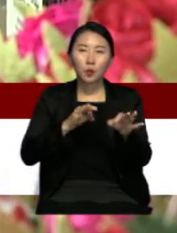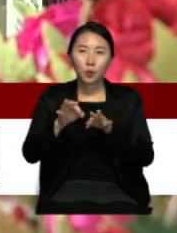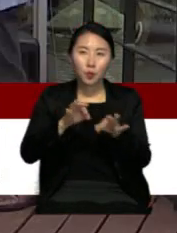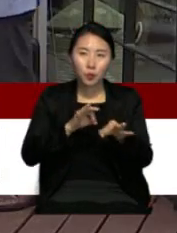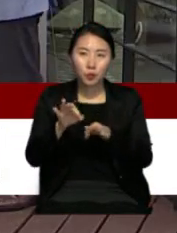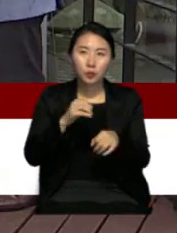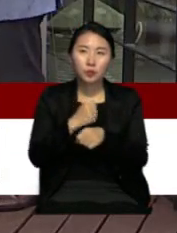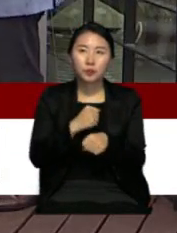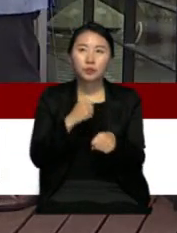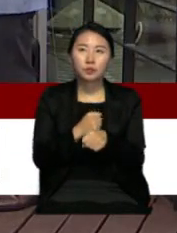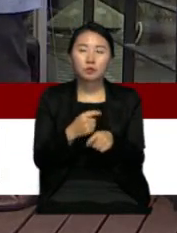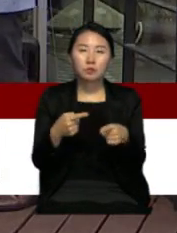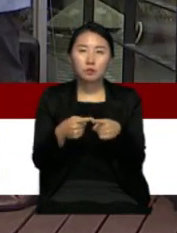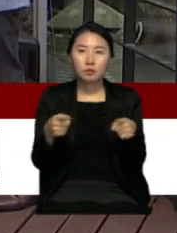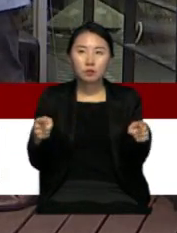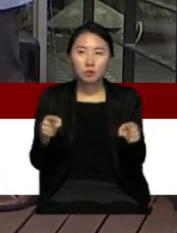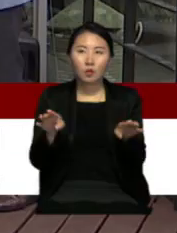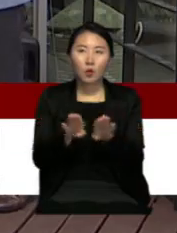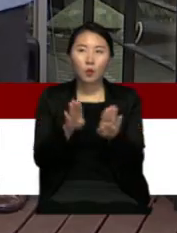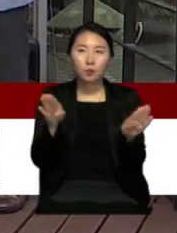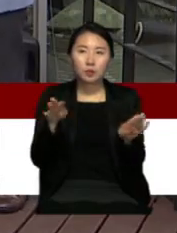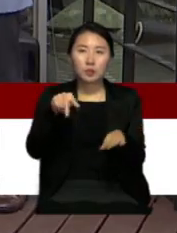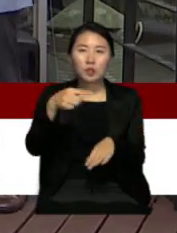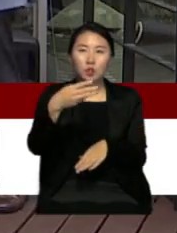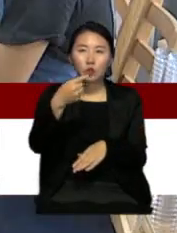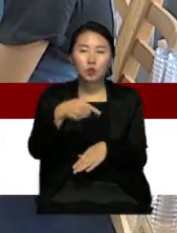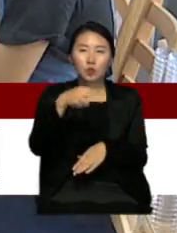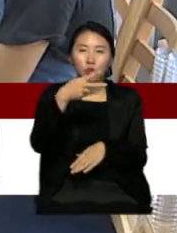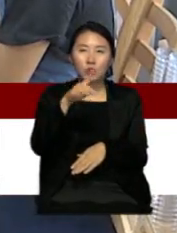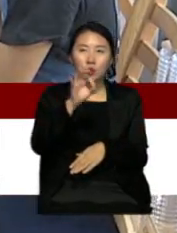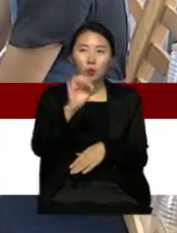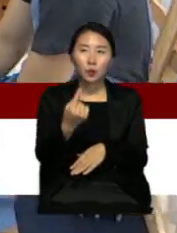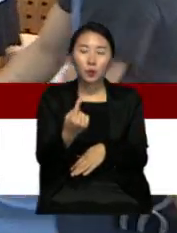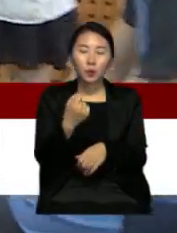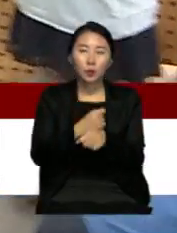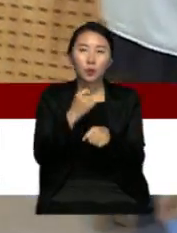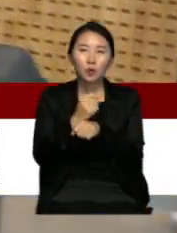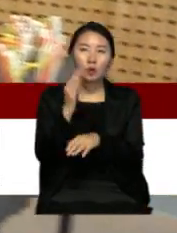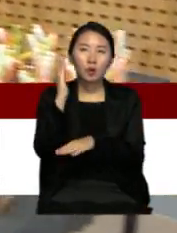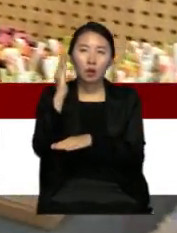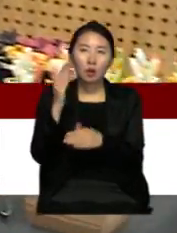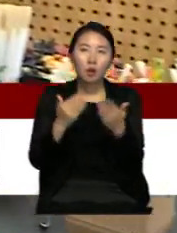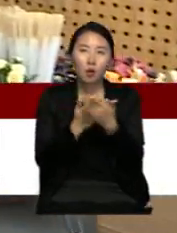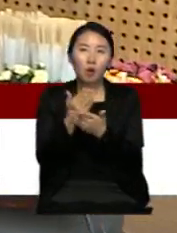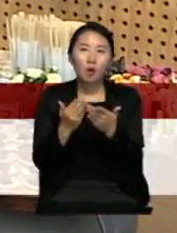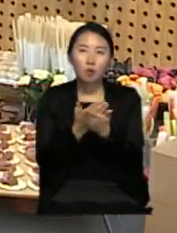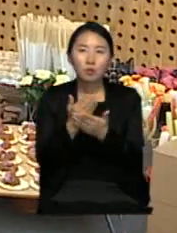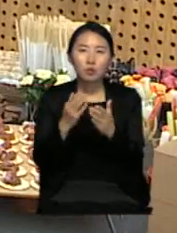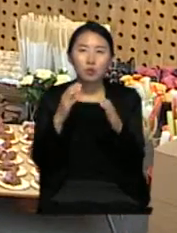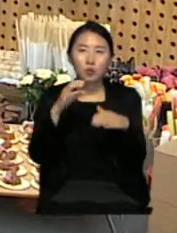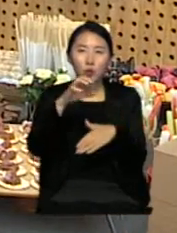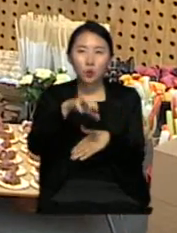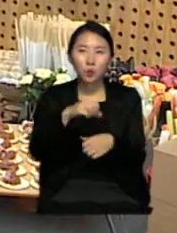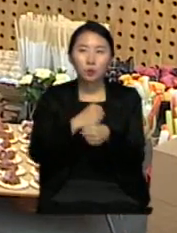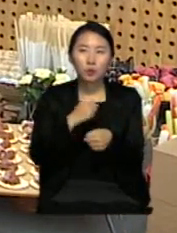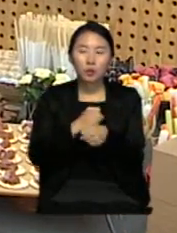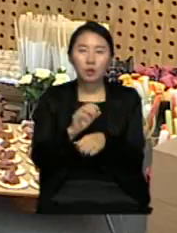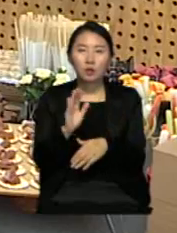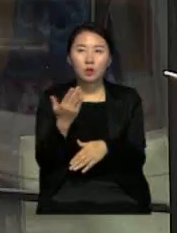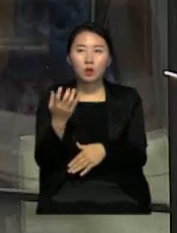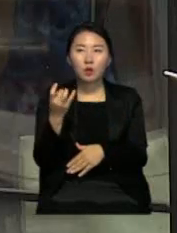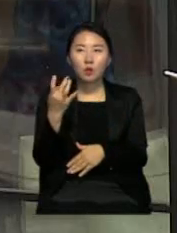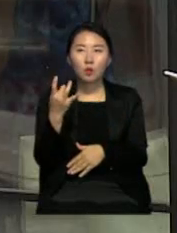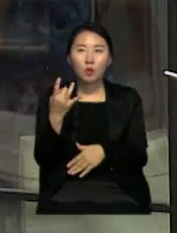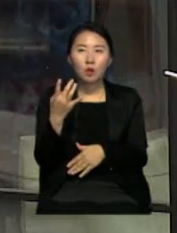판매되고 1층은 오픈 스튜디오가 마련돼 공정무역 강좌와 주민 커뮤니티 공간으로 활용됩니다.